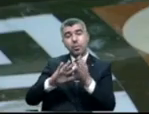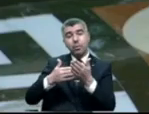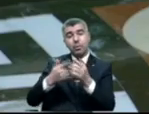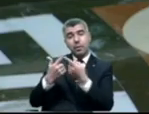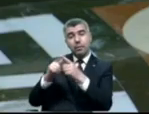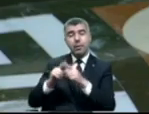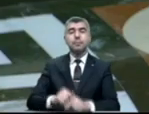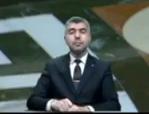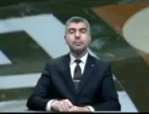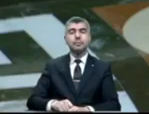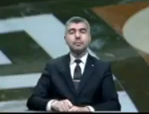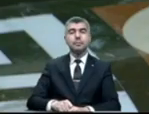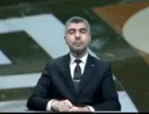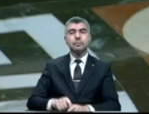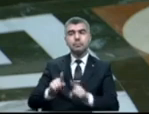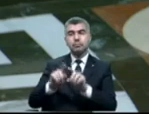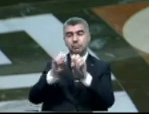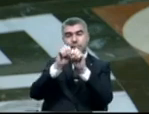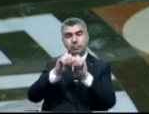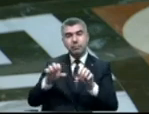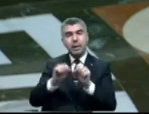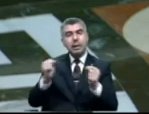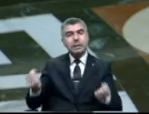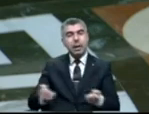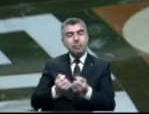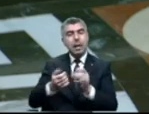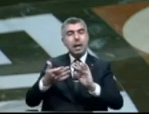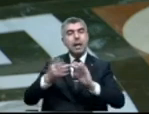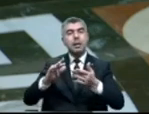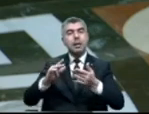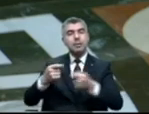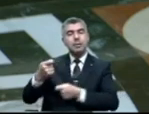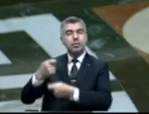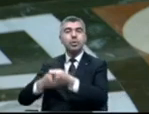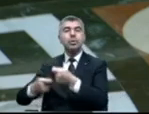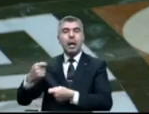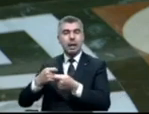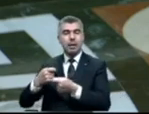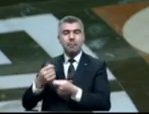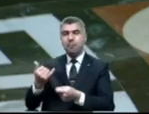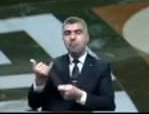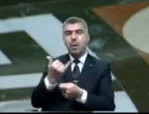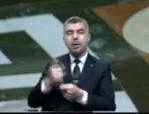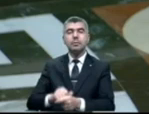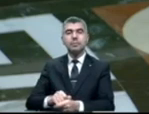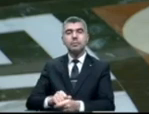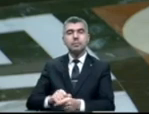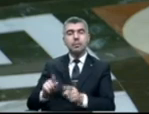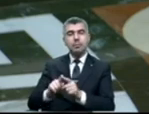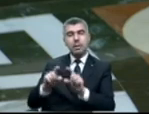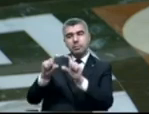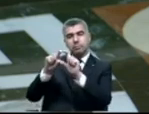أخرى لتنمية عبر تنمية التجارة الإلكترونية للمنتجات المجالية، إرساء